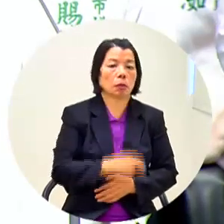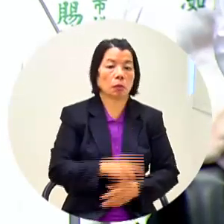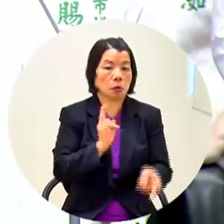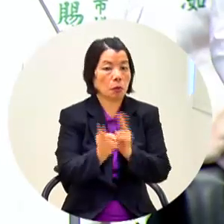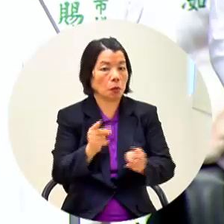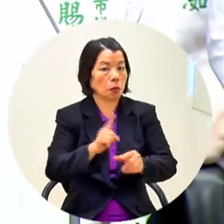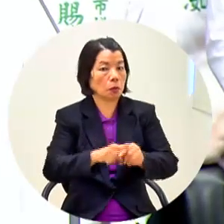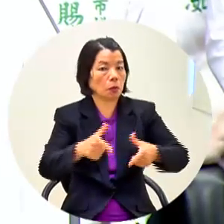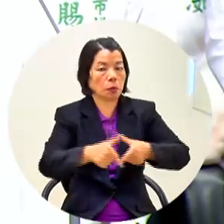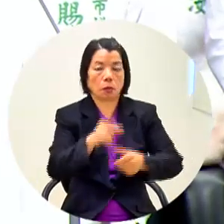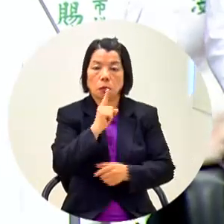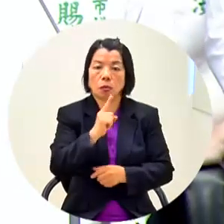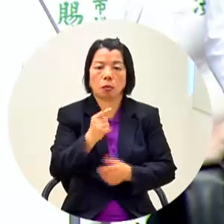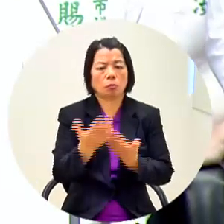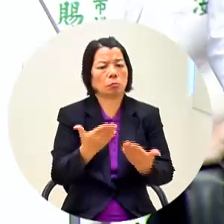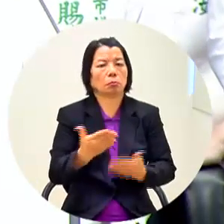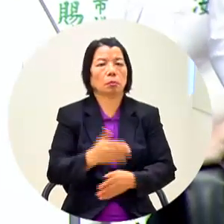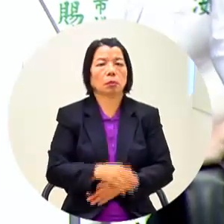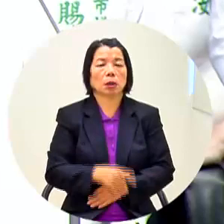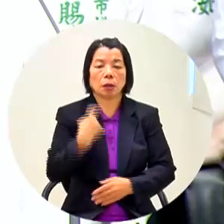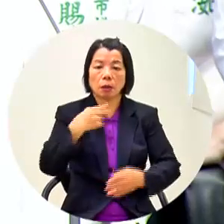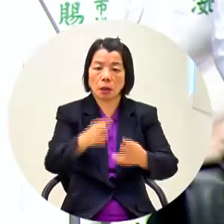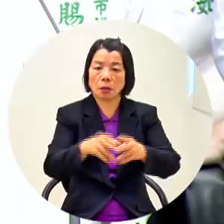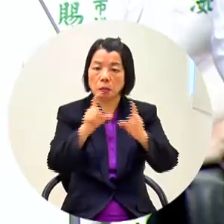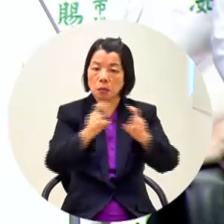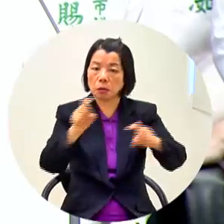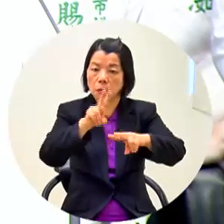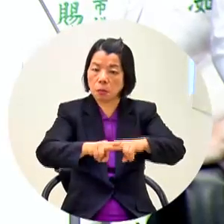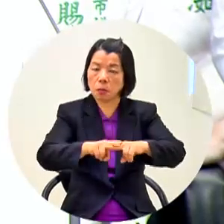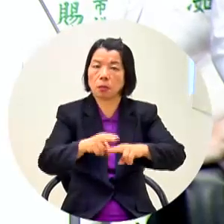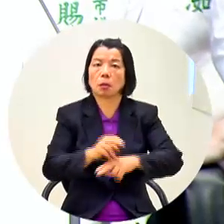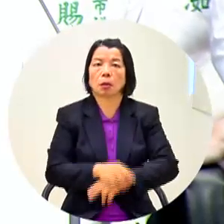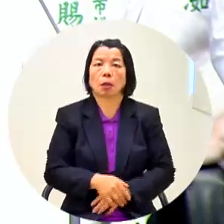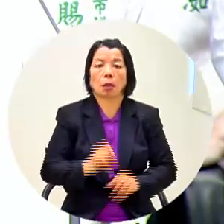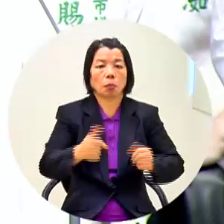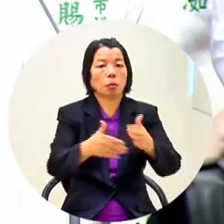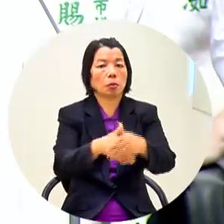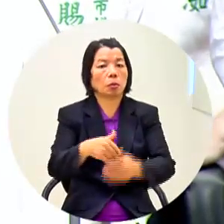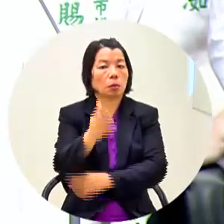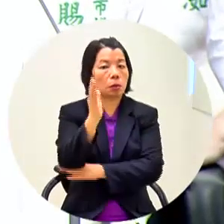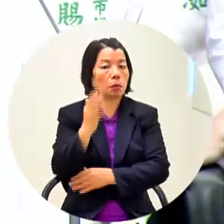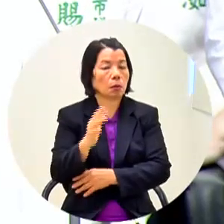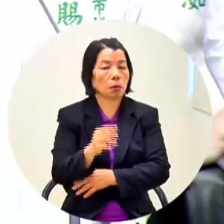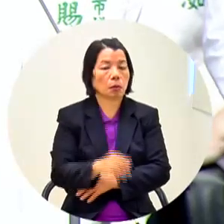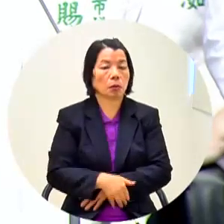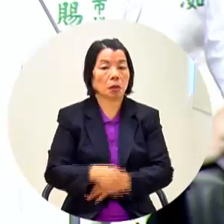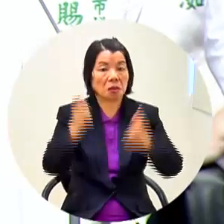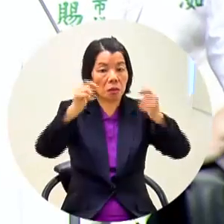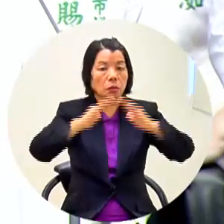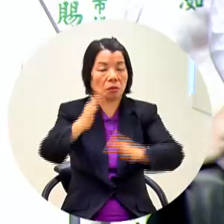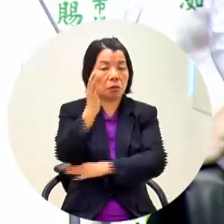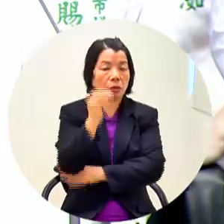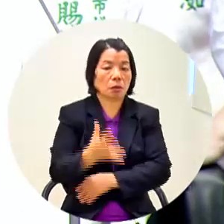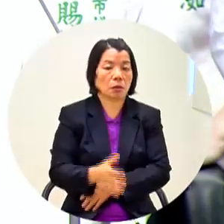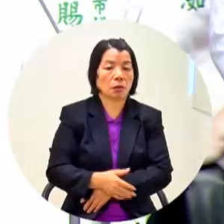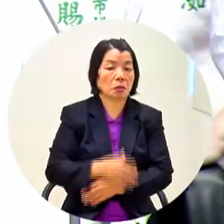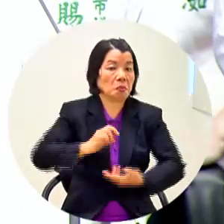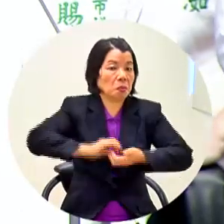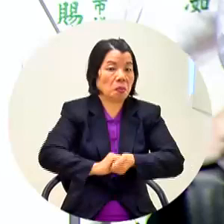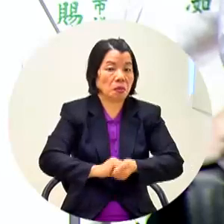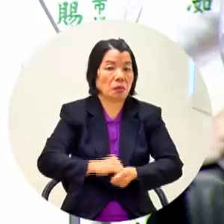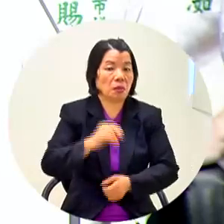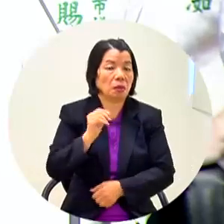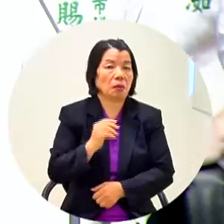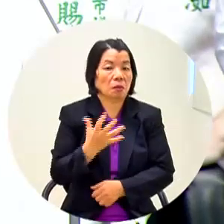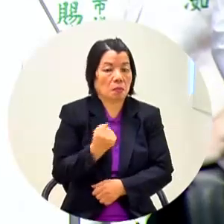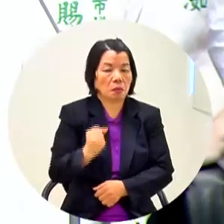清楚啊，那就算要封城也不是我们地方首长决定的。苏贞昌院长李焕英也有说，他说这